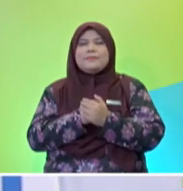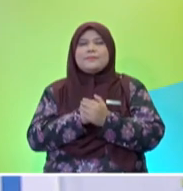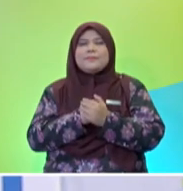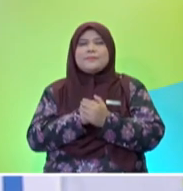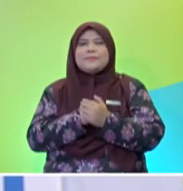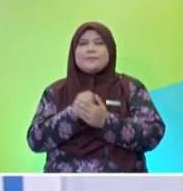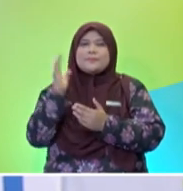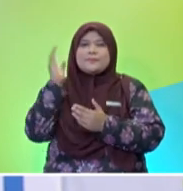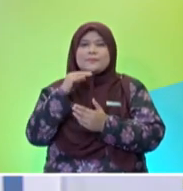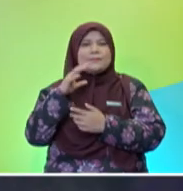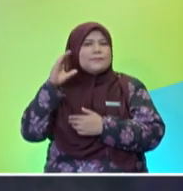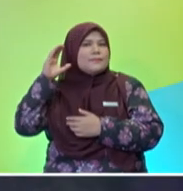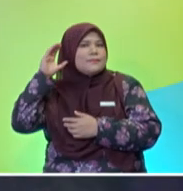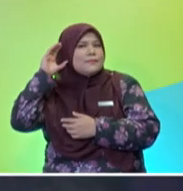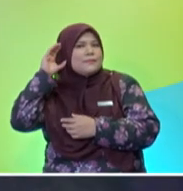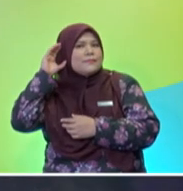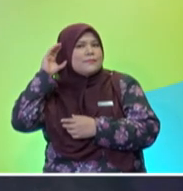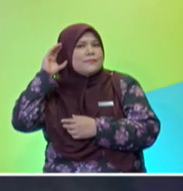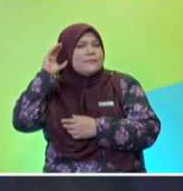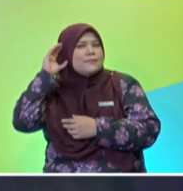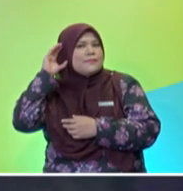kita dengar lagi